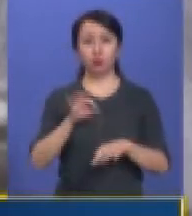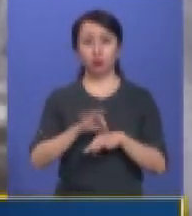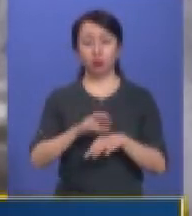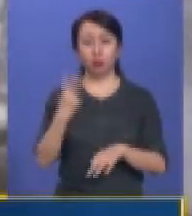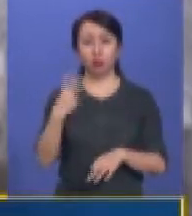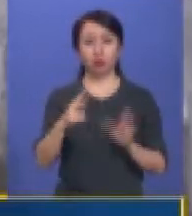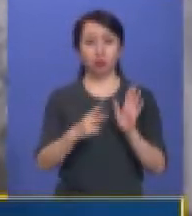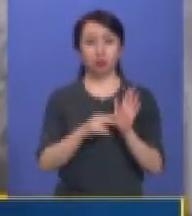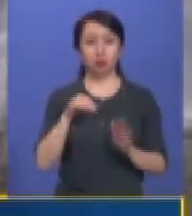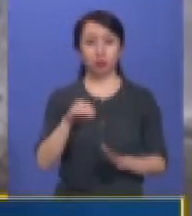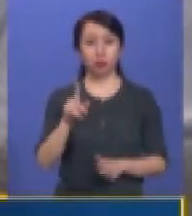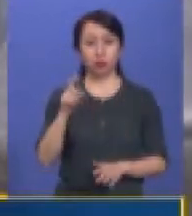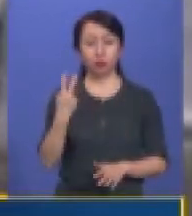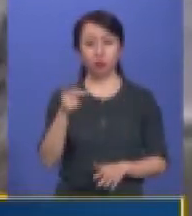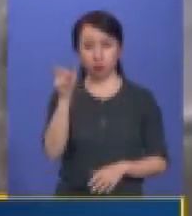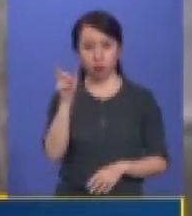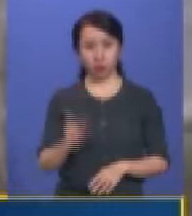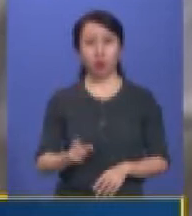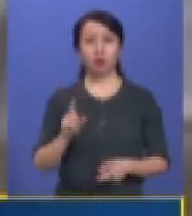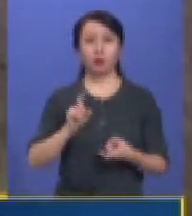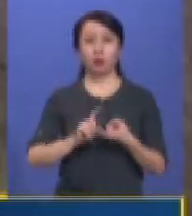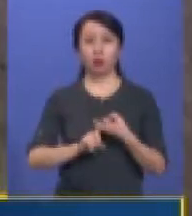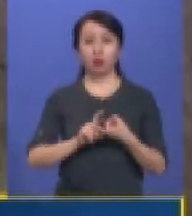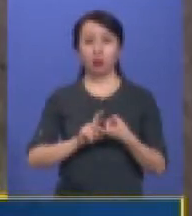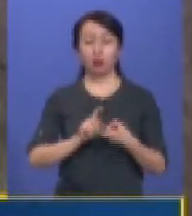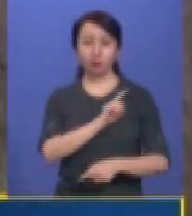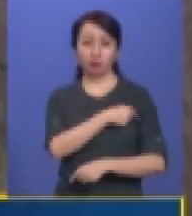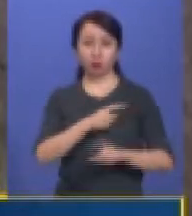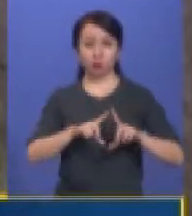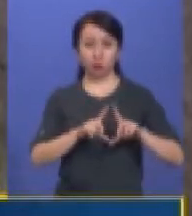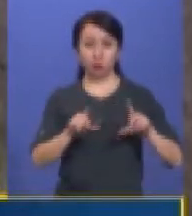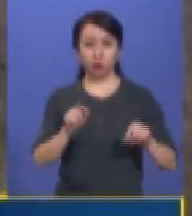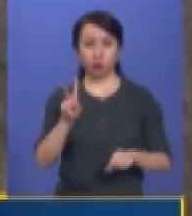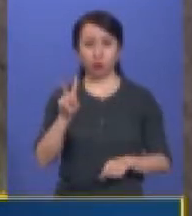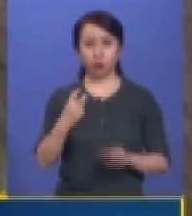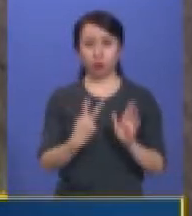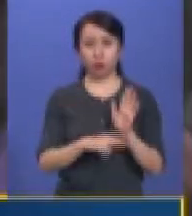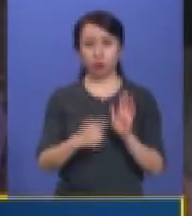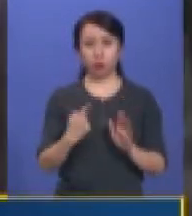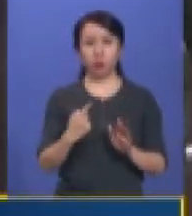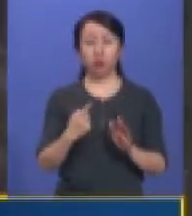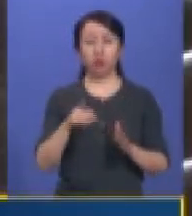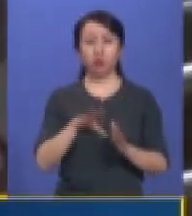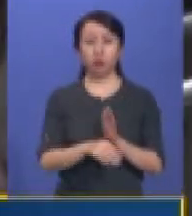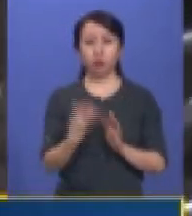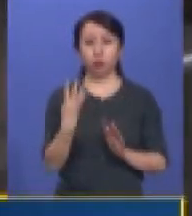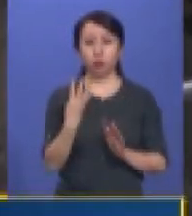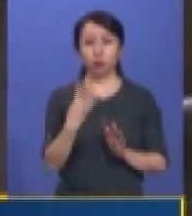заразились 27 120 человек. В инфекционных стационарах находится 771, загруженность